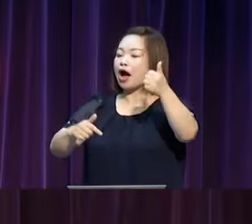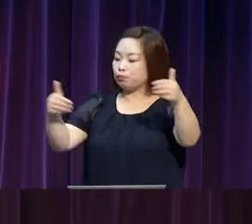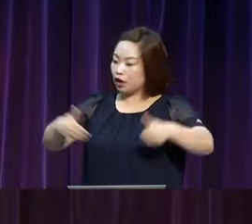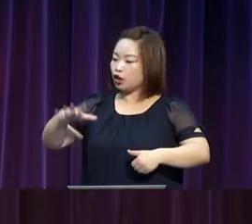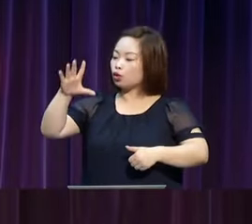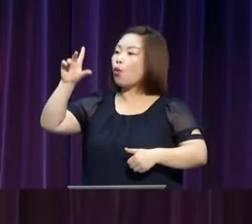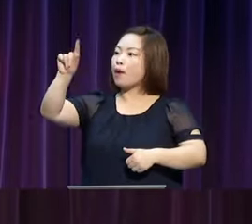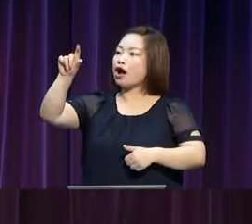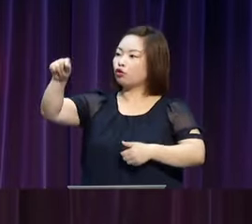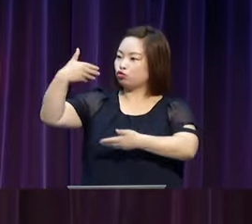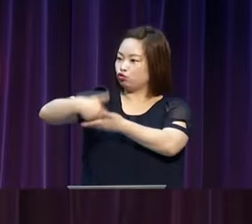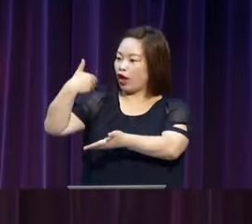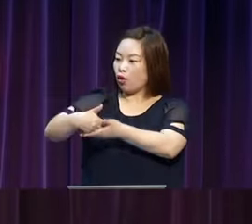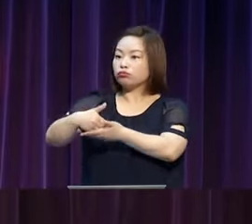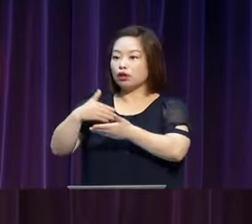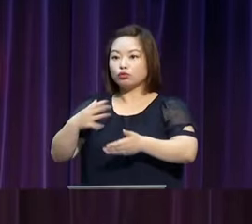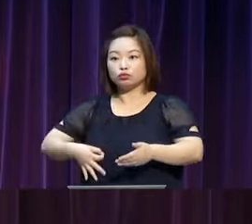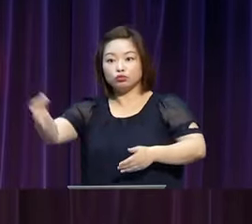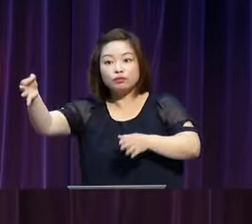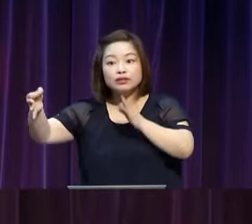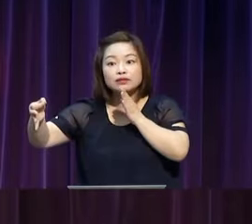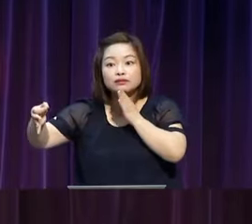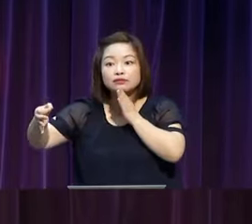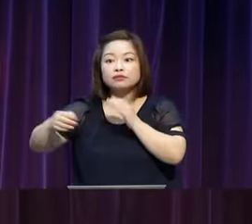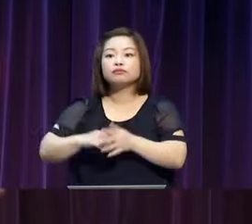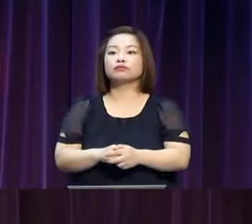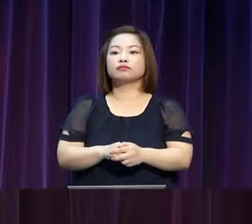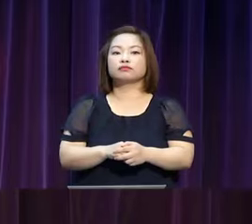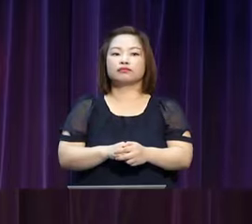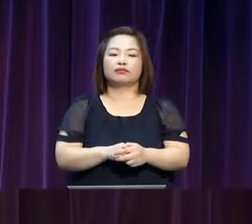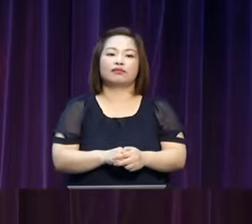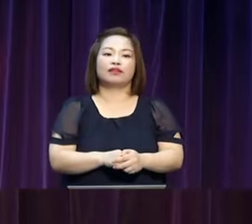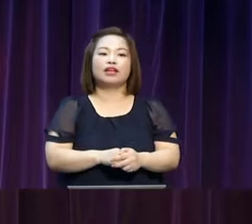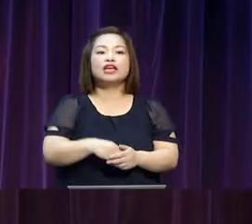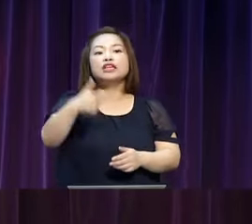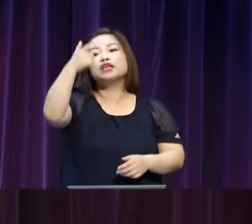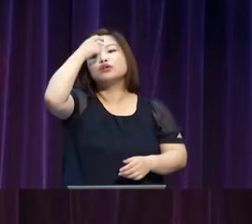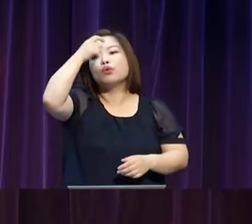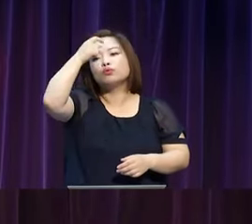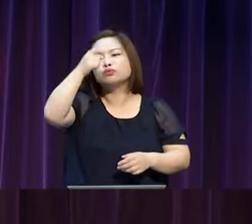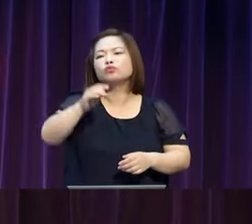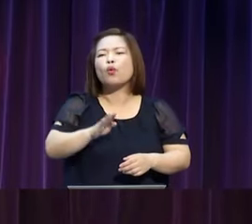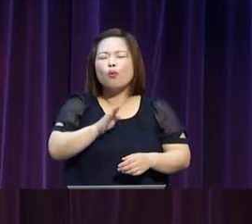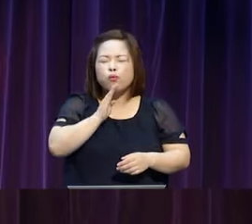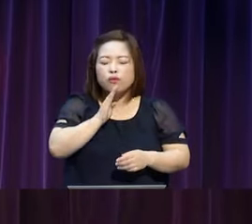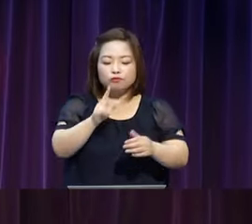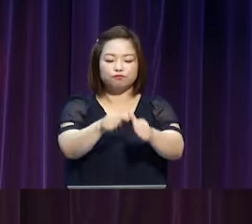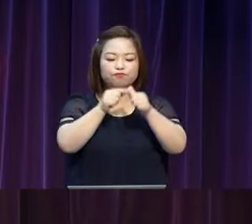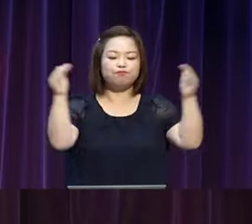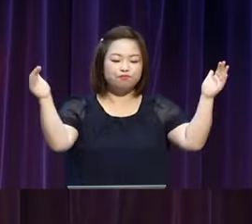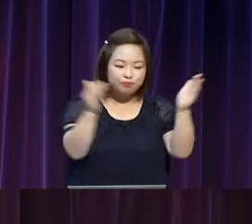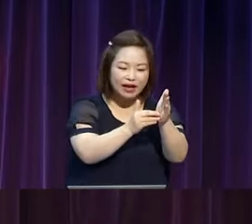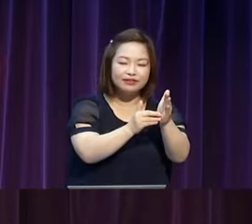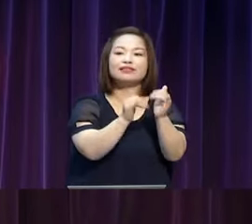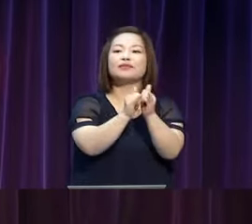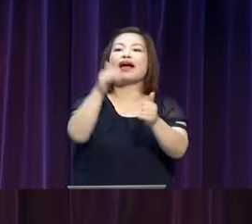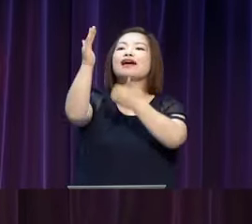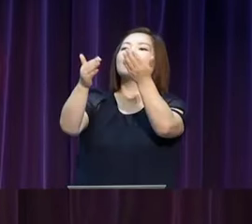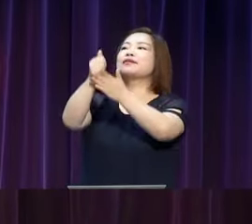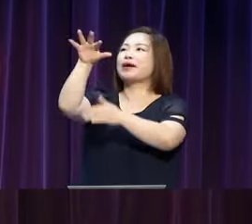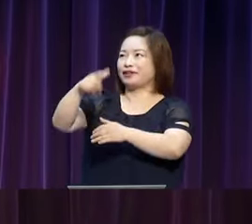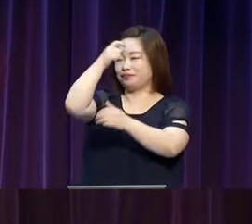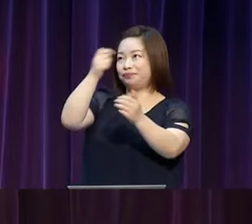원만 그러면 주잖아요. 그러니까 아무나 할 수 있는 게 아니에요. 구원받은 사람만 기도할 수